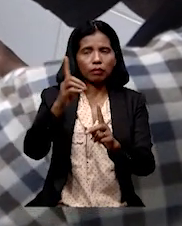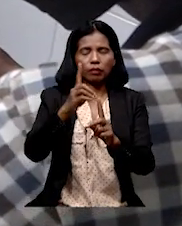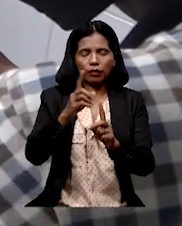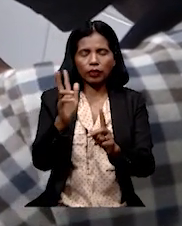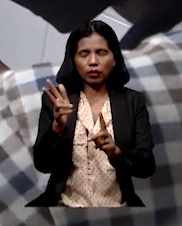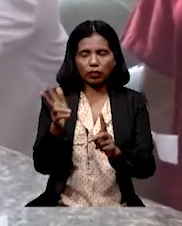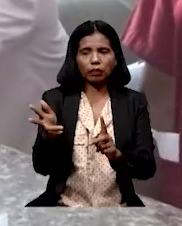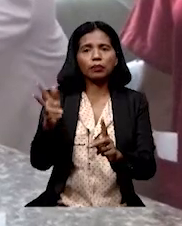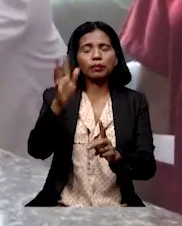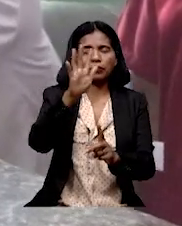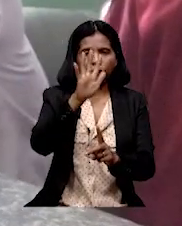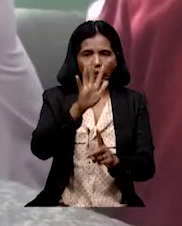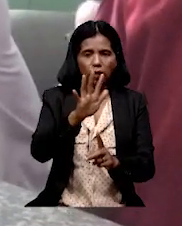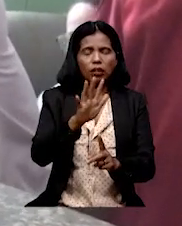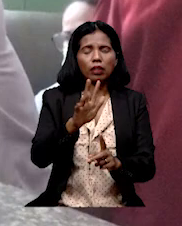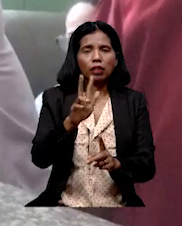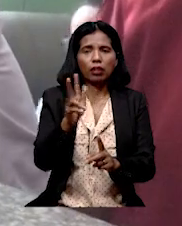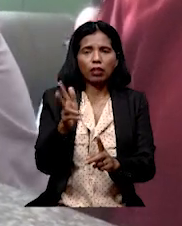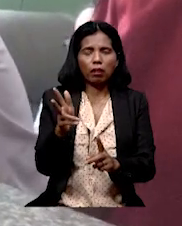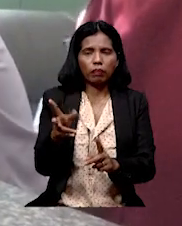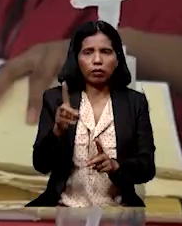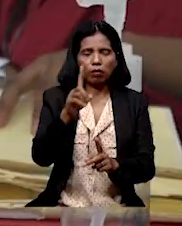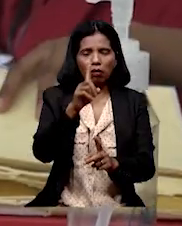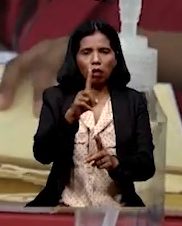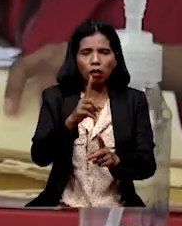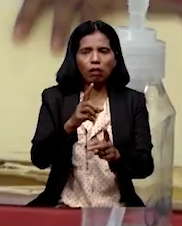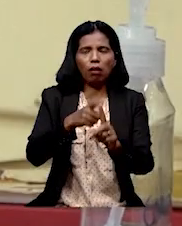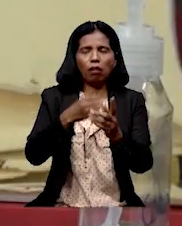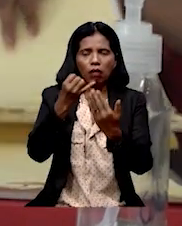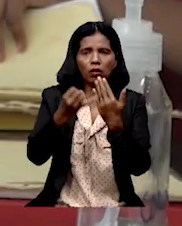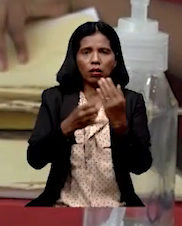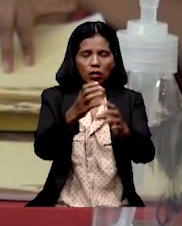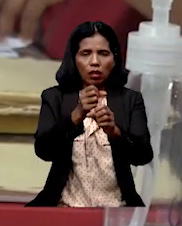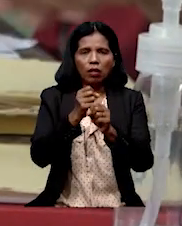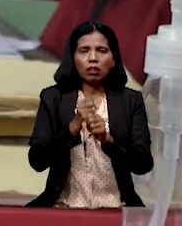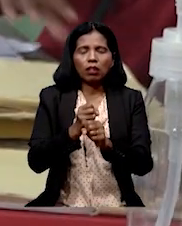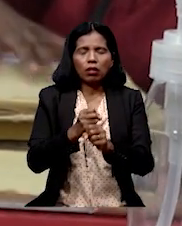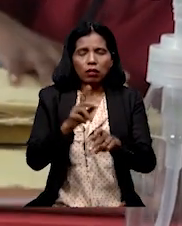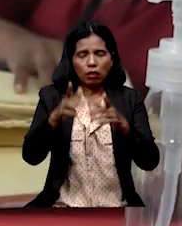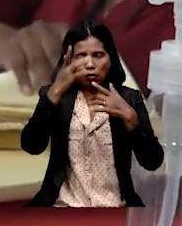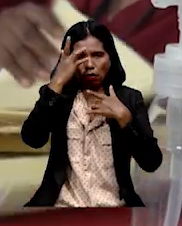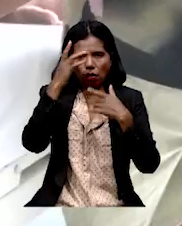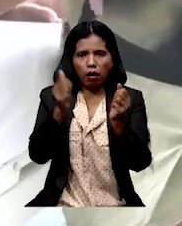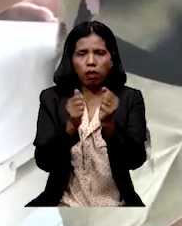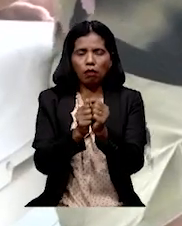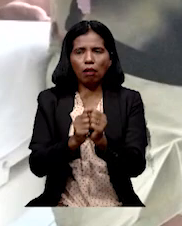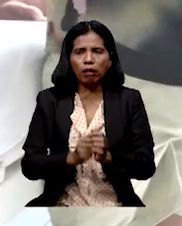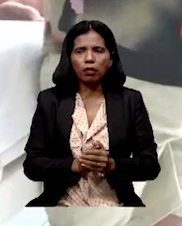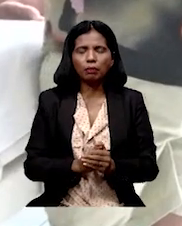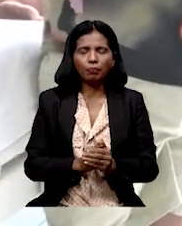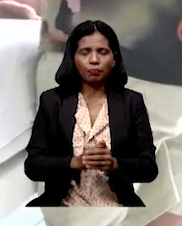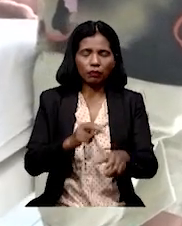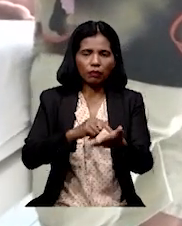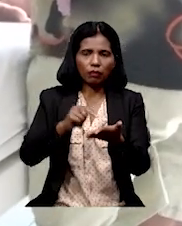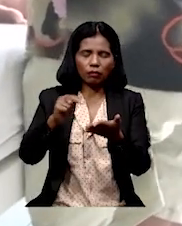fulan janeiro. Simo paciente nebe baixa hamutuk atus lima hitunulu resin rua. Husi numero ne atus hat hitunulu resin rua